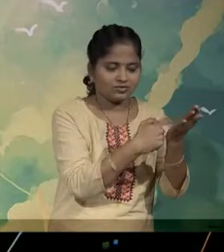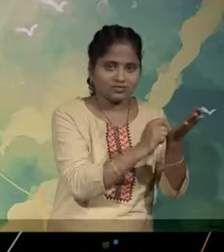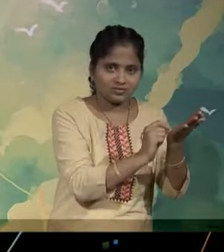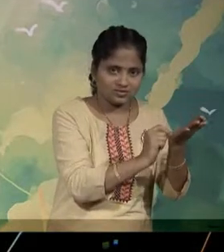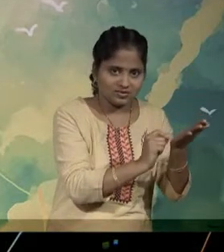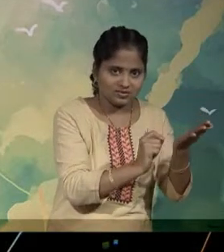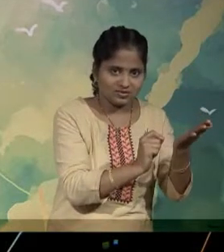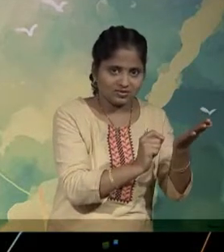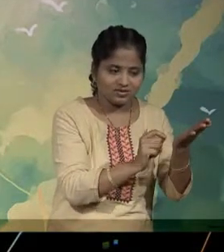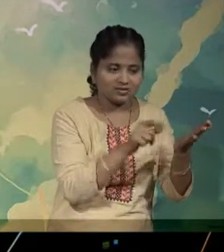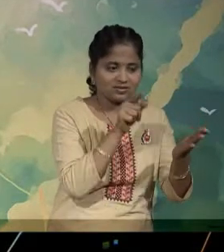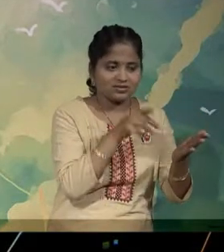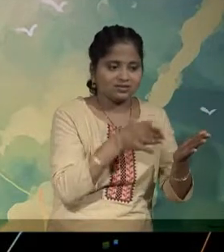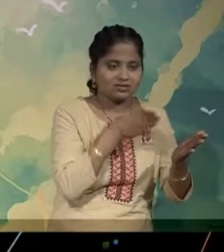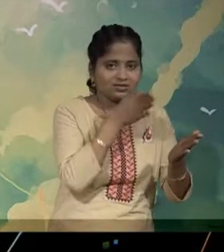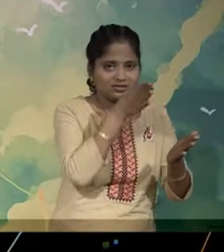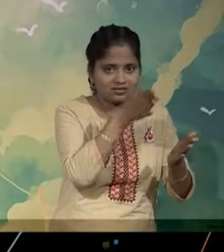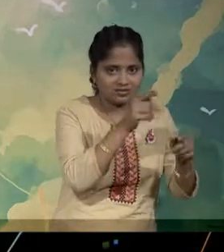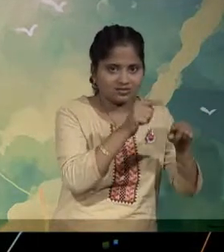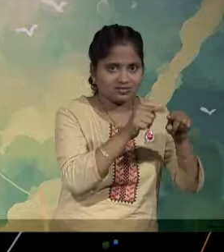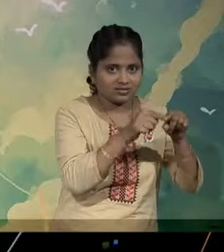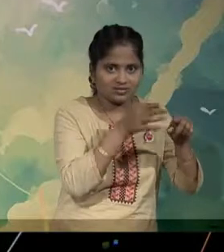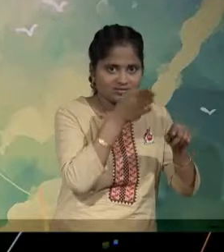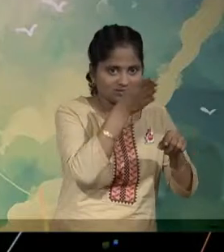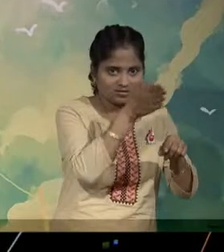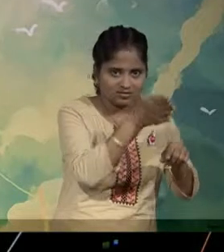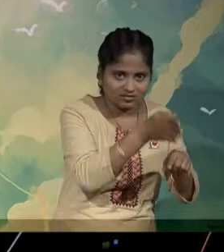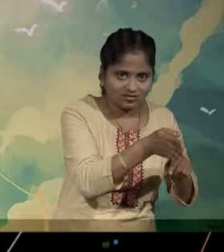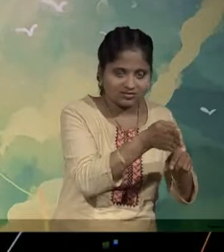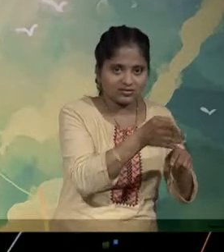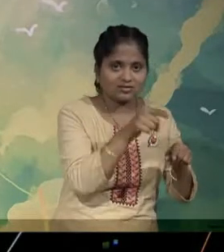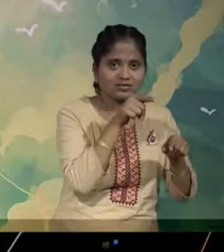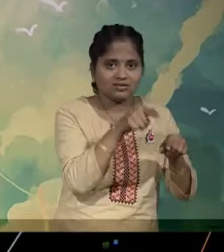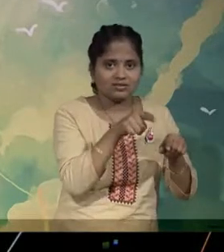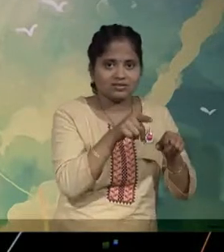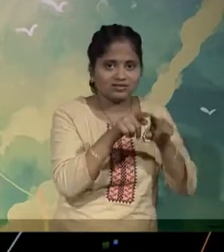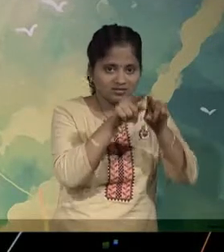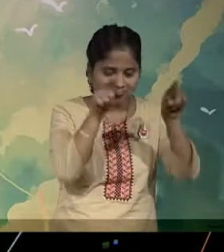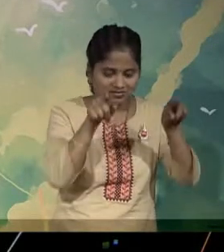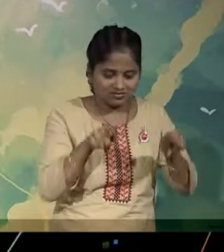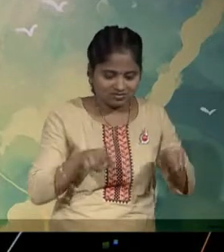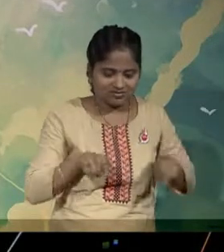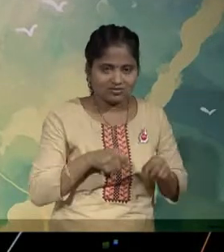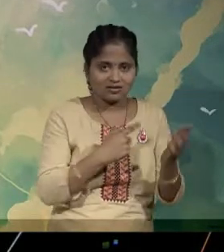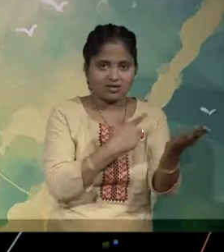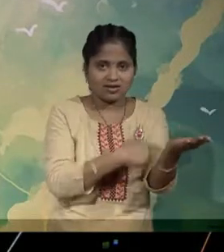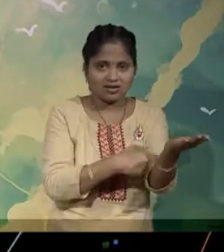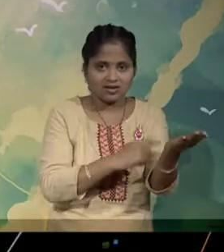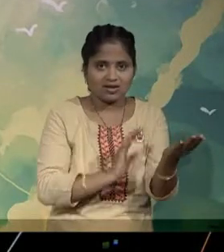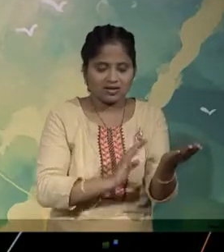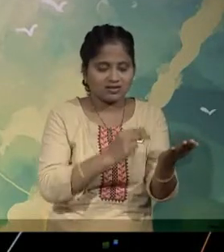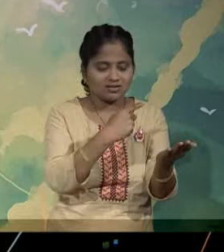फुडल्या टेबलाचेर वचप. मागीर मतदान कक्षान वचून तुमच्या फुड्यान आशिल्ल्या बॅलट